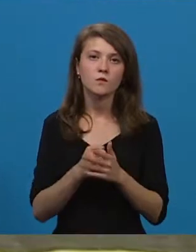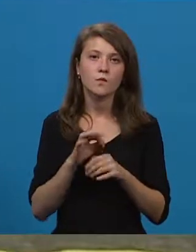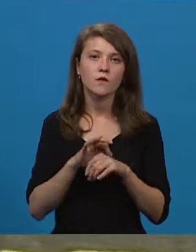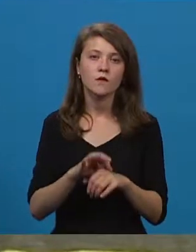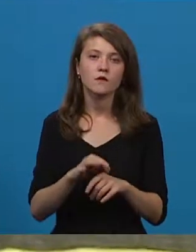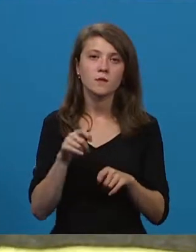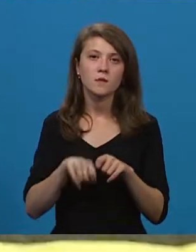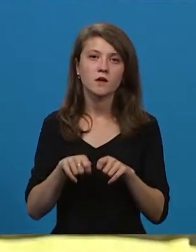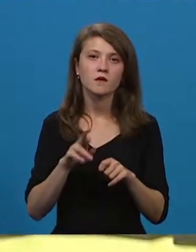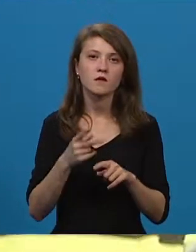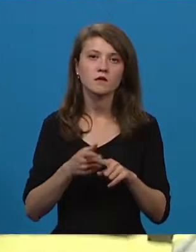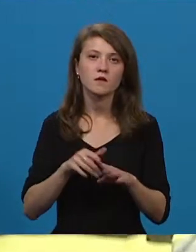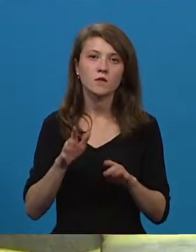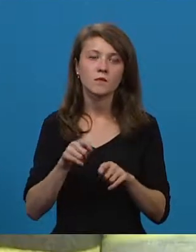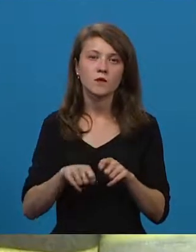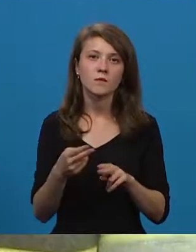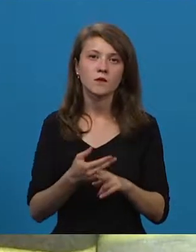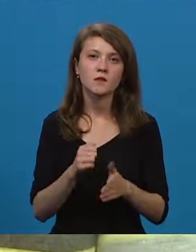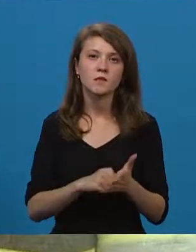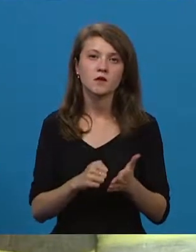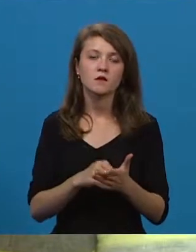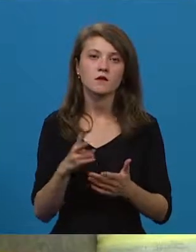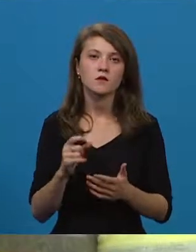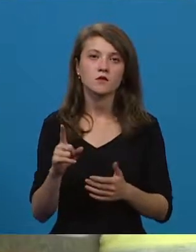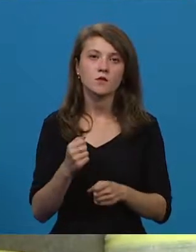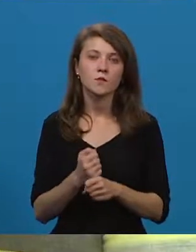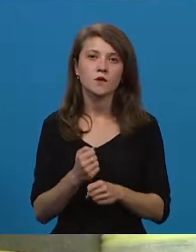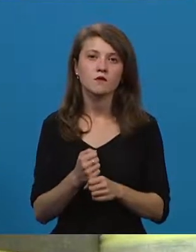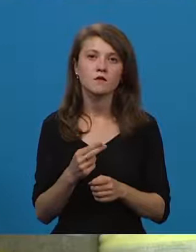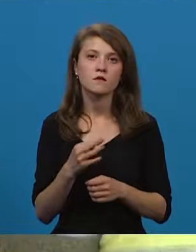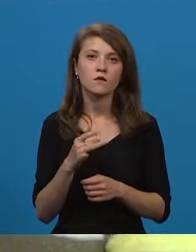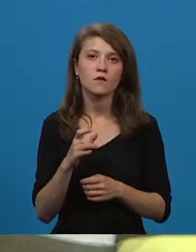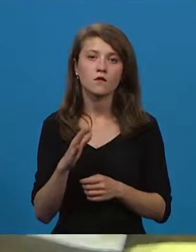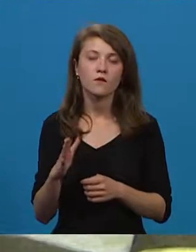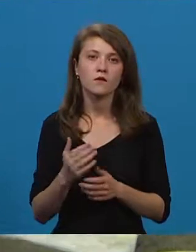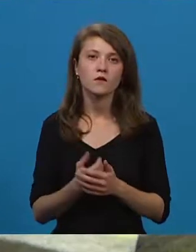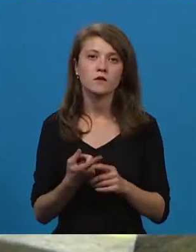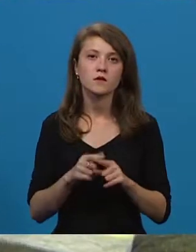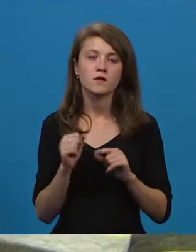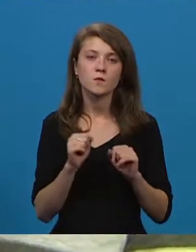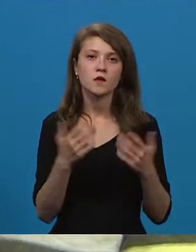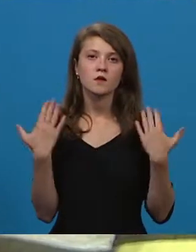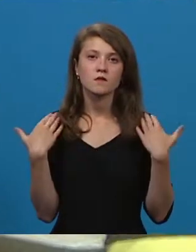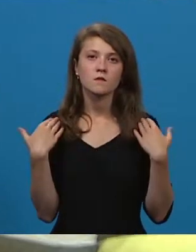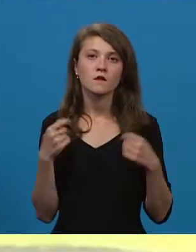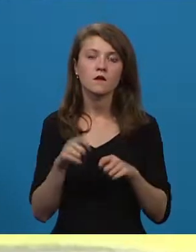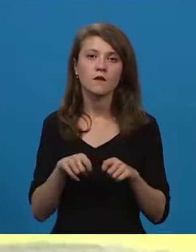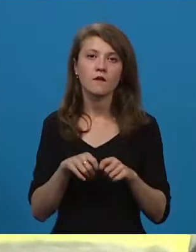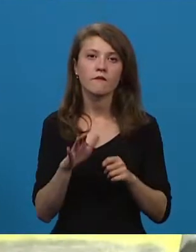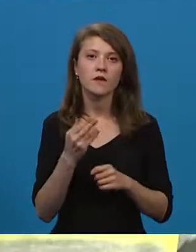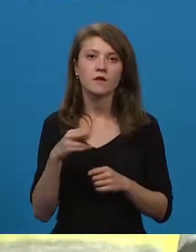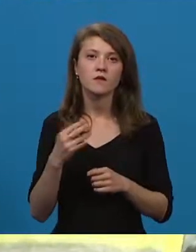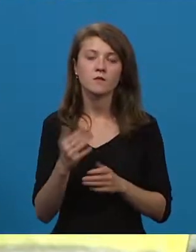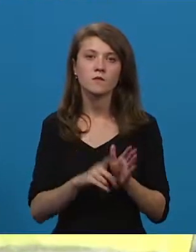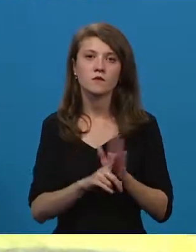перевірки, тому як ця перевірка буде безпідставною. На що працівник Дорохов Константин, це заступник начальника аналітичного відділу, він